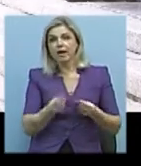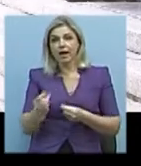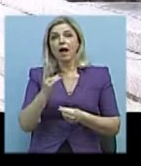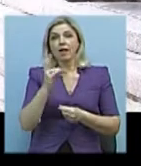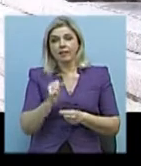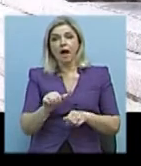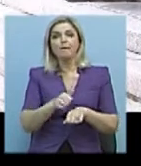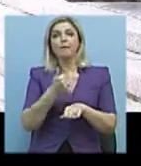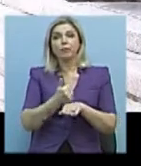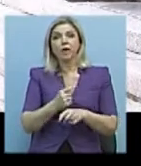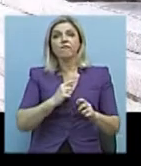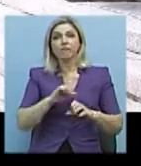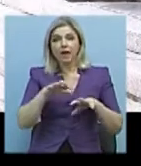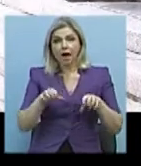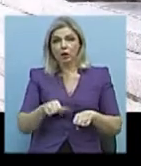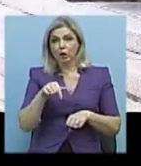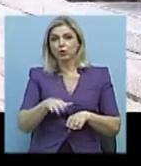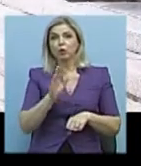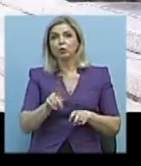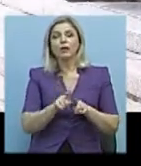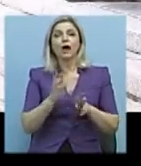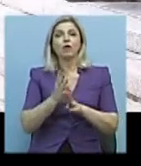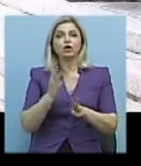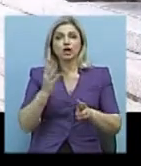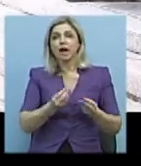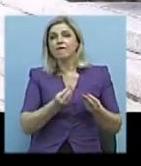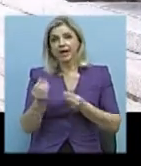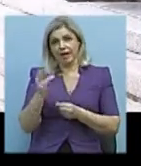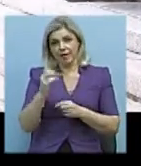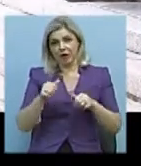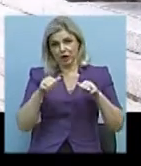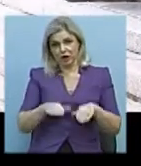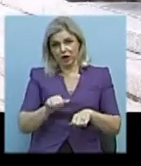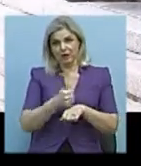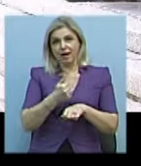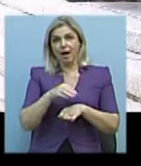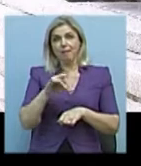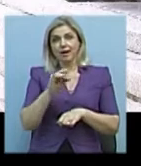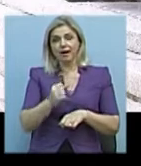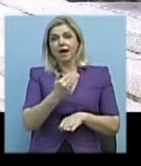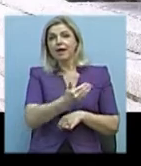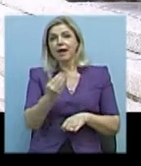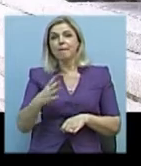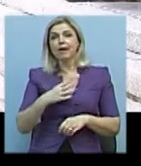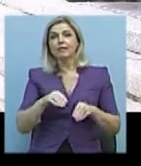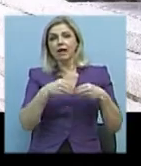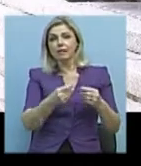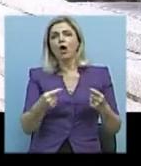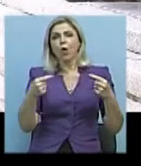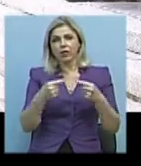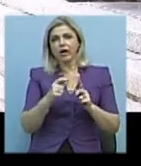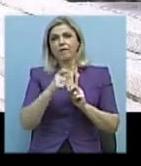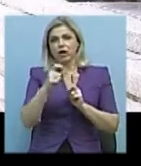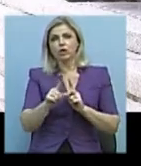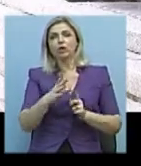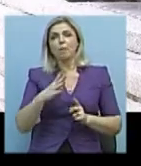владу, тут буде у нас така черга з усіх бажаючих вплинути на рішення. Мера. Тобто їм було дано конкретну відповідь, що будуть